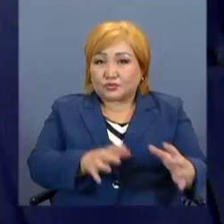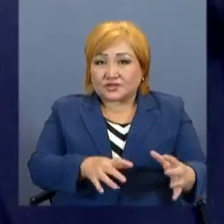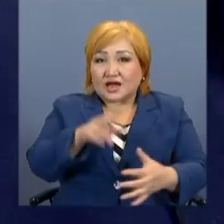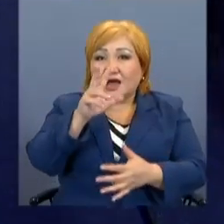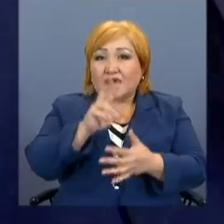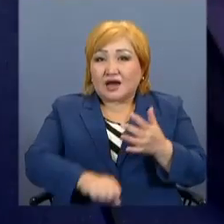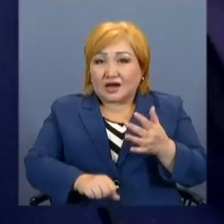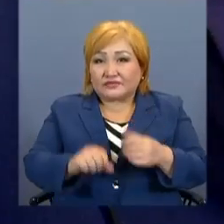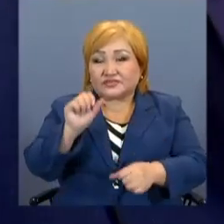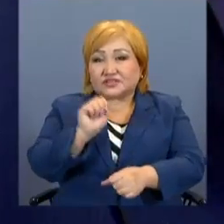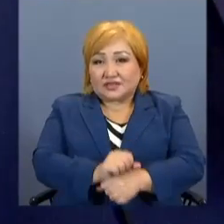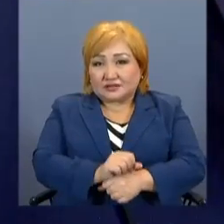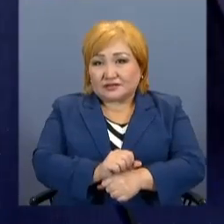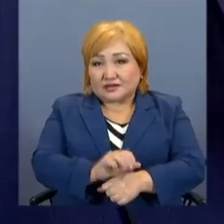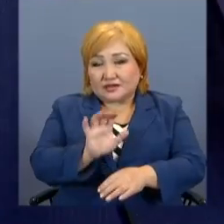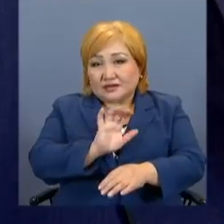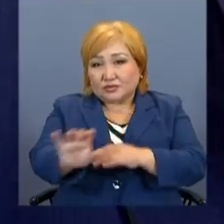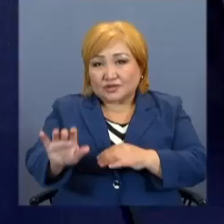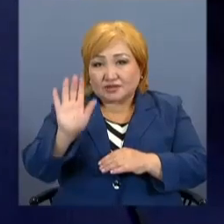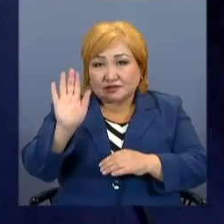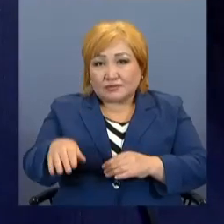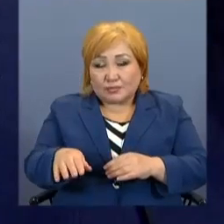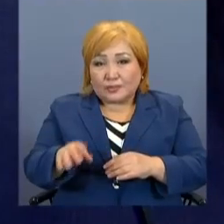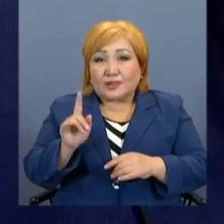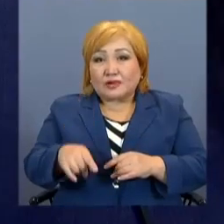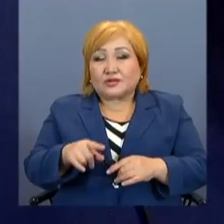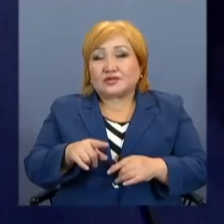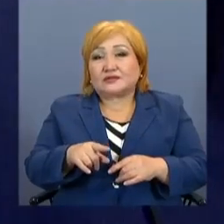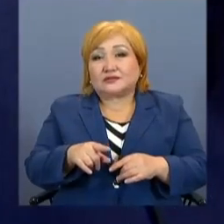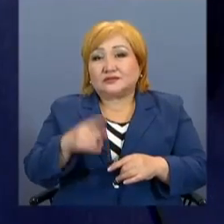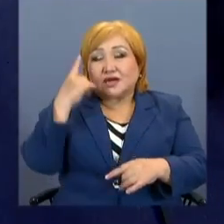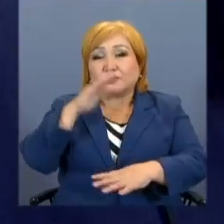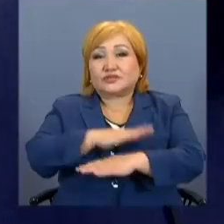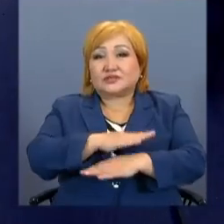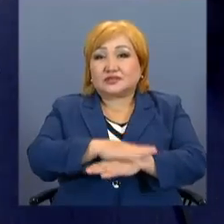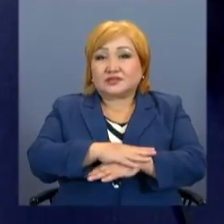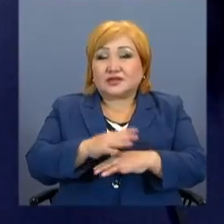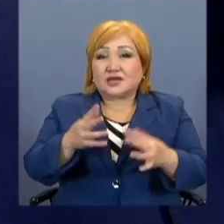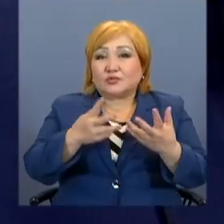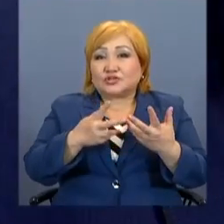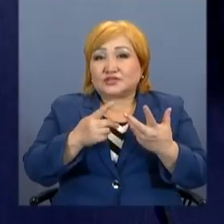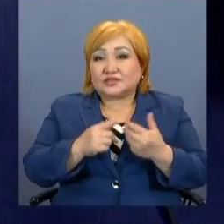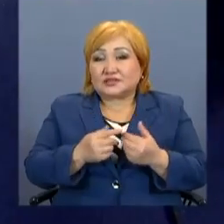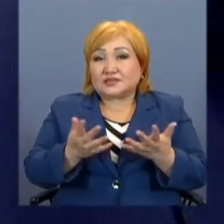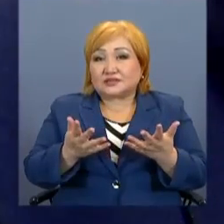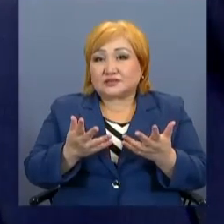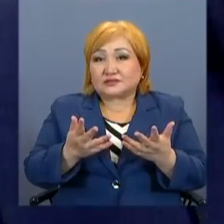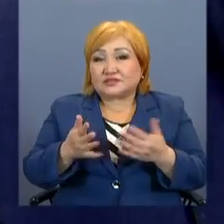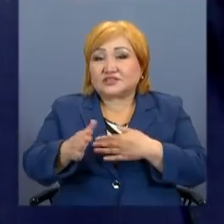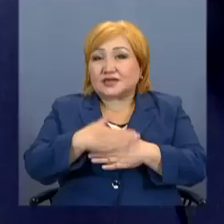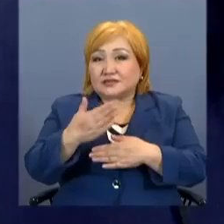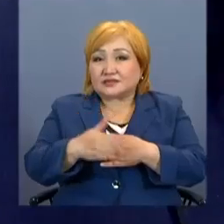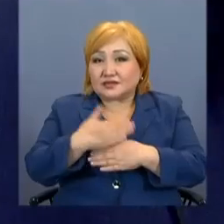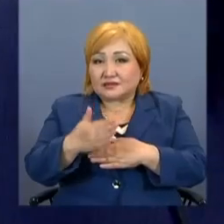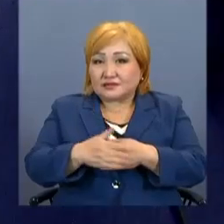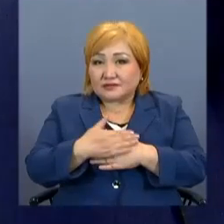айып тұрағына қойылады. Ол айып тұрағына ол жаңа әкімшілік жаңағы мөлшердегі жаза